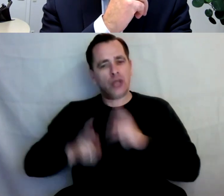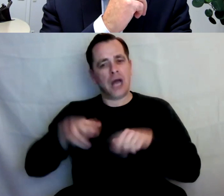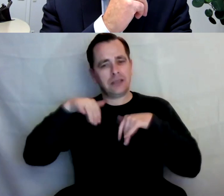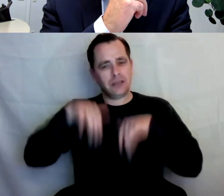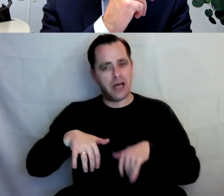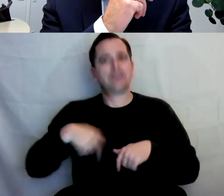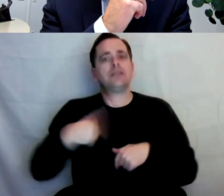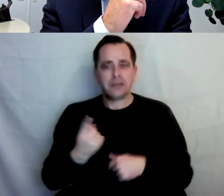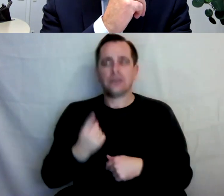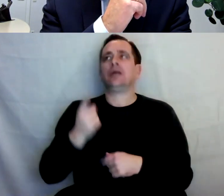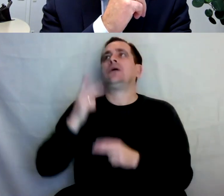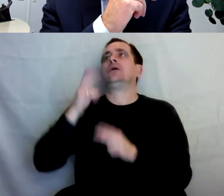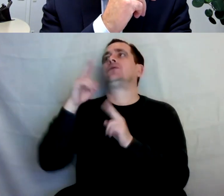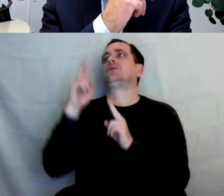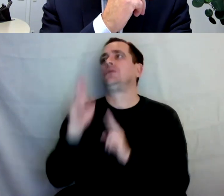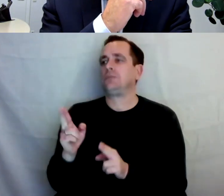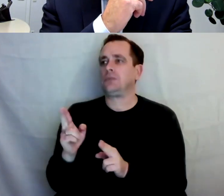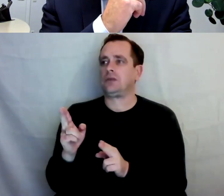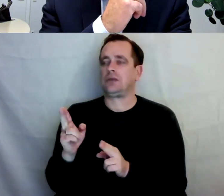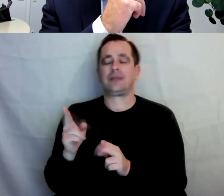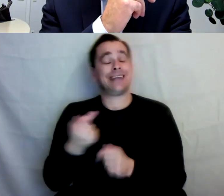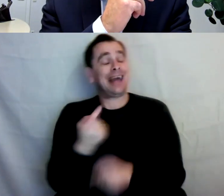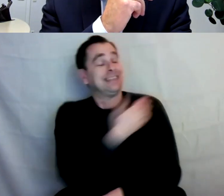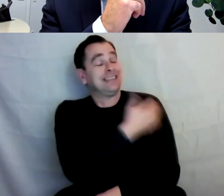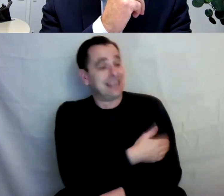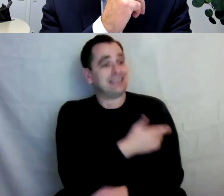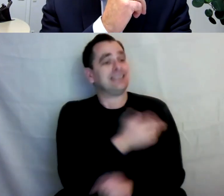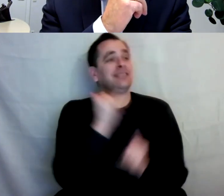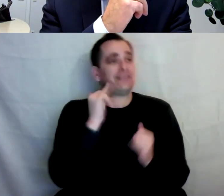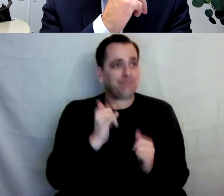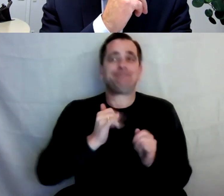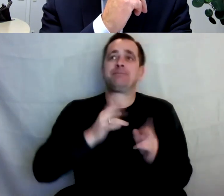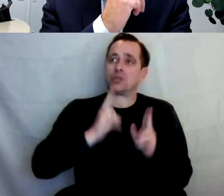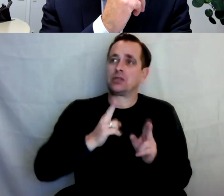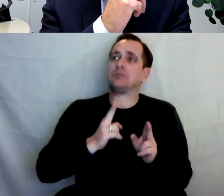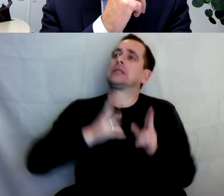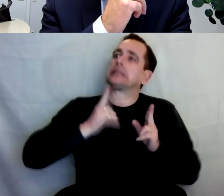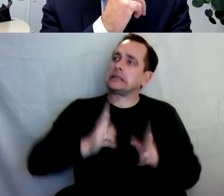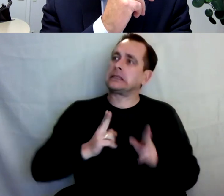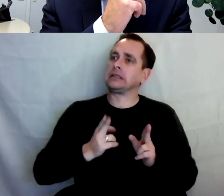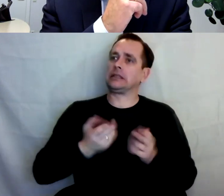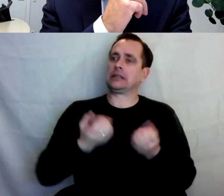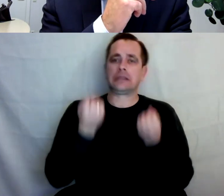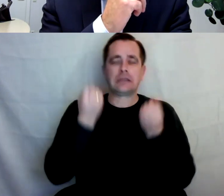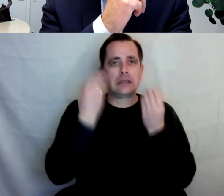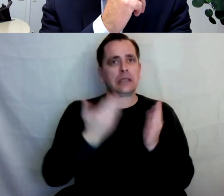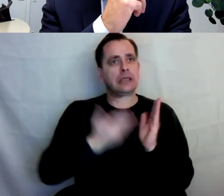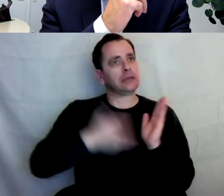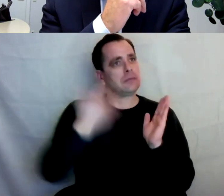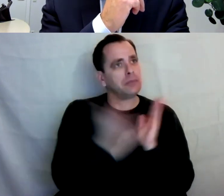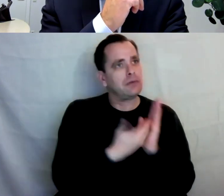die plausibler zu machen und auf der anderen Seite auch sozusagen eine Plausibilität zu